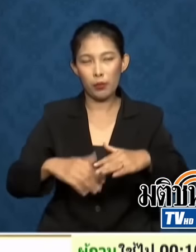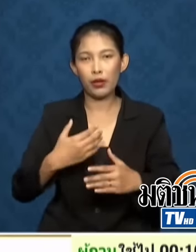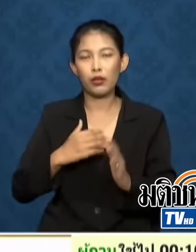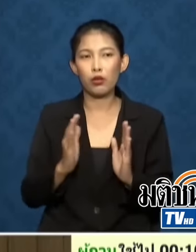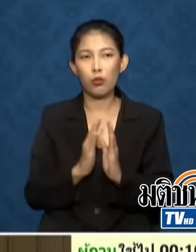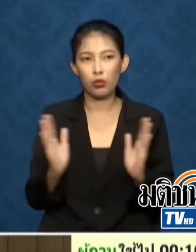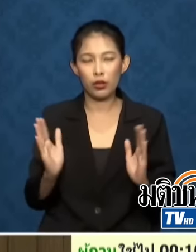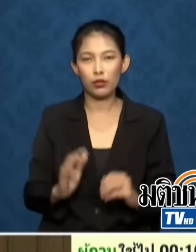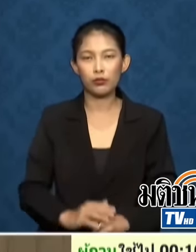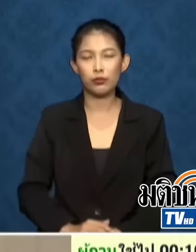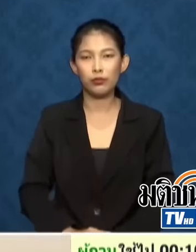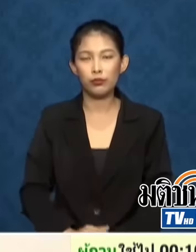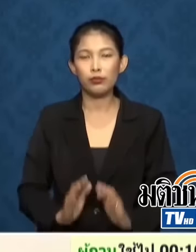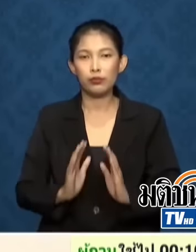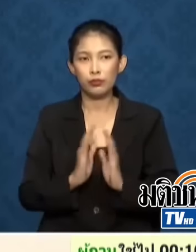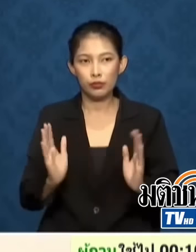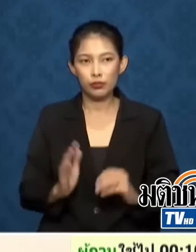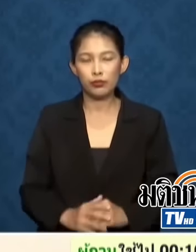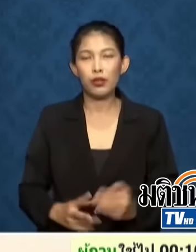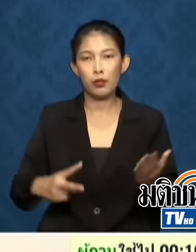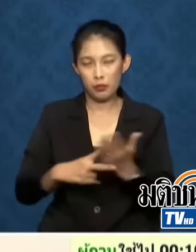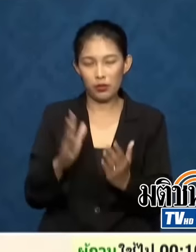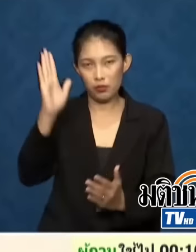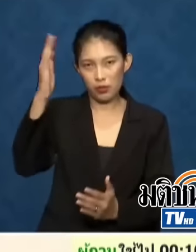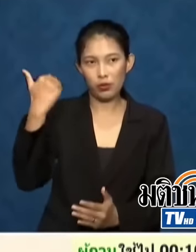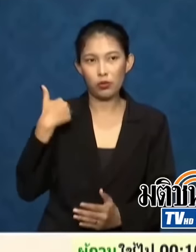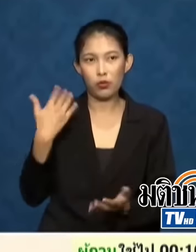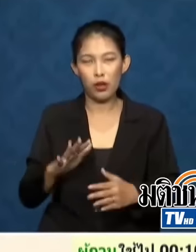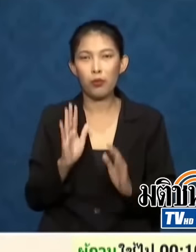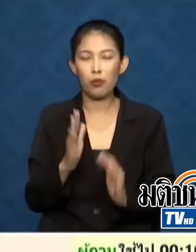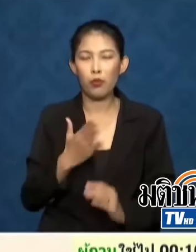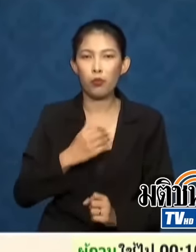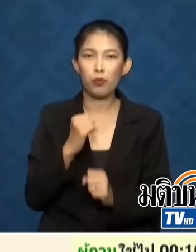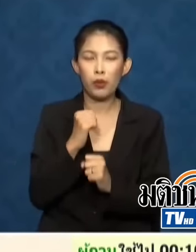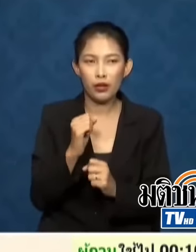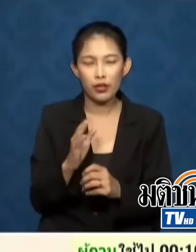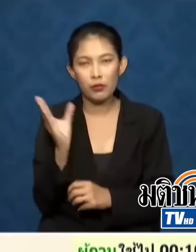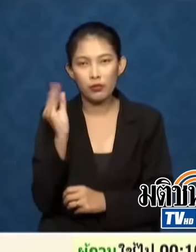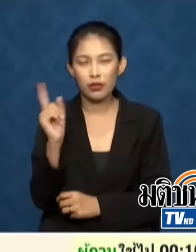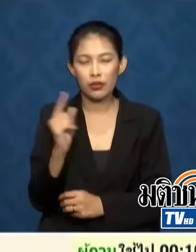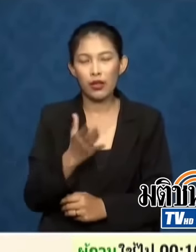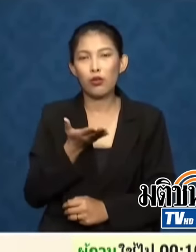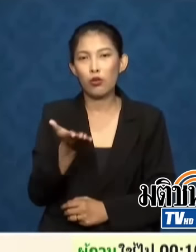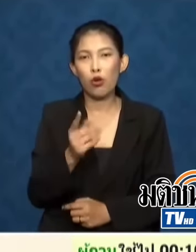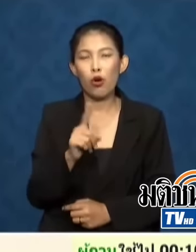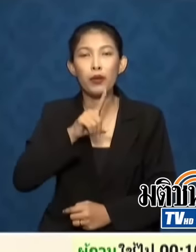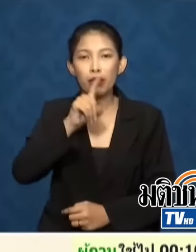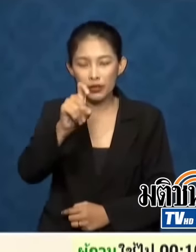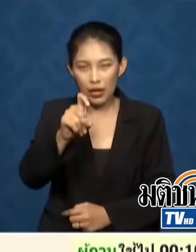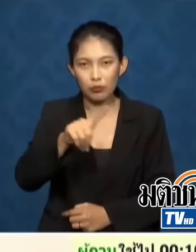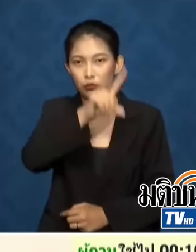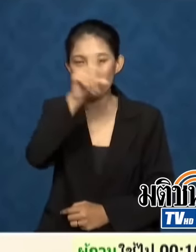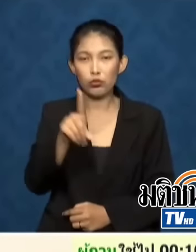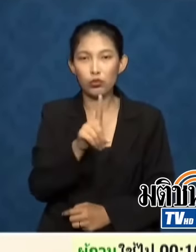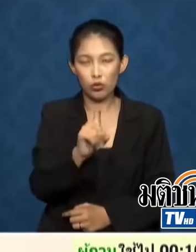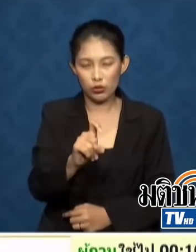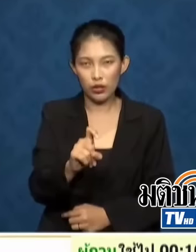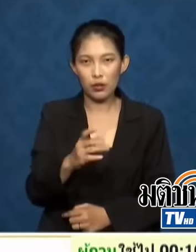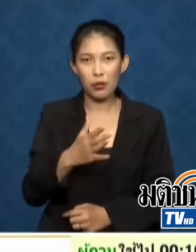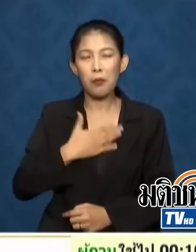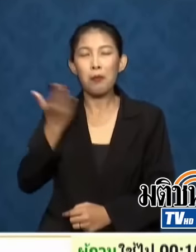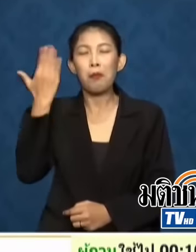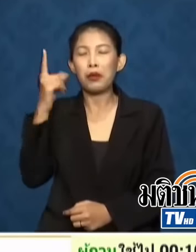ค่ะ ครับขอบคุณครับพี่ผู้ประท้วงแล้วครับผมก็พยายามจะฟังคุณลงครับ ขอให้เป็นคำถามที่คุณสงสัย ครับเมื่อกี้ส